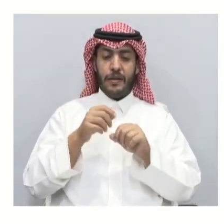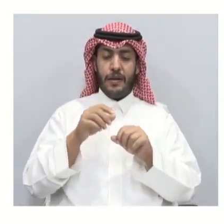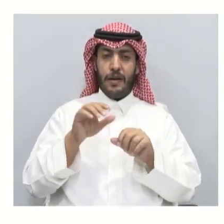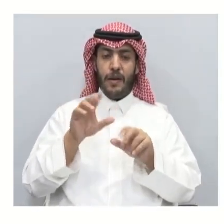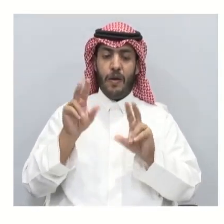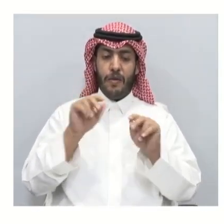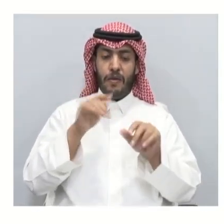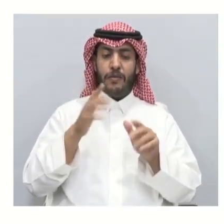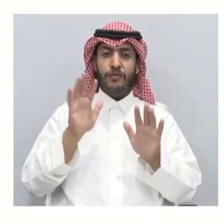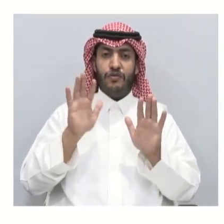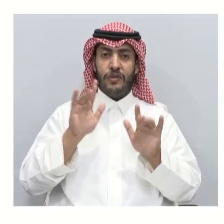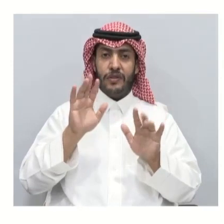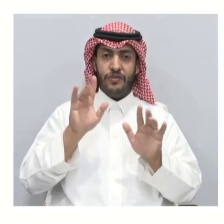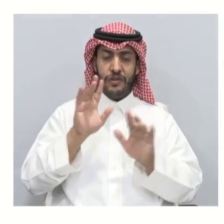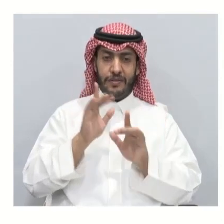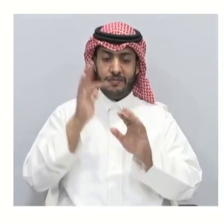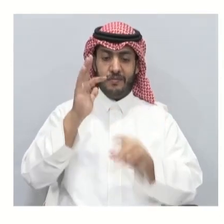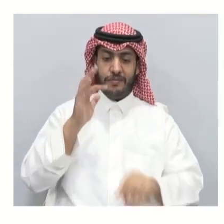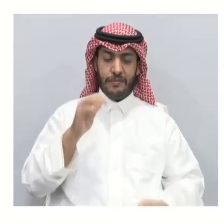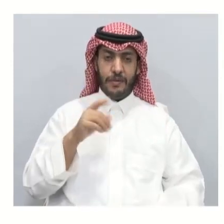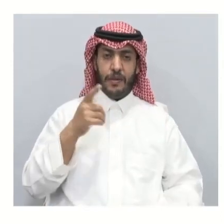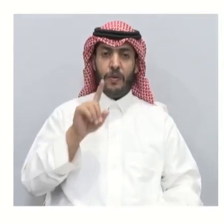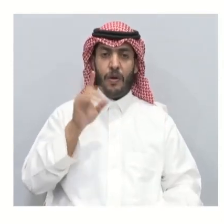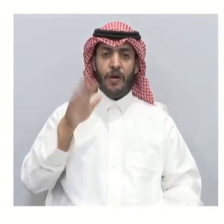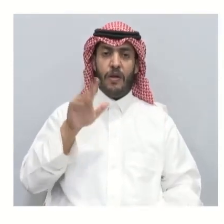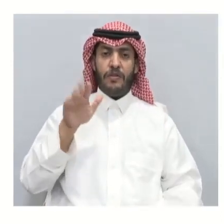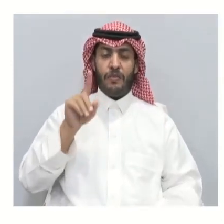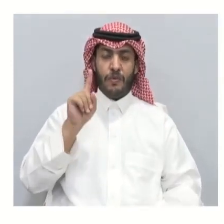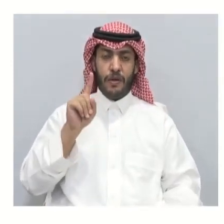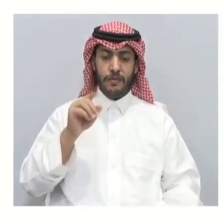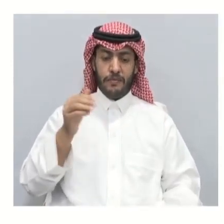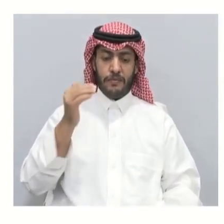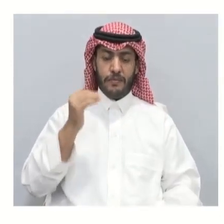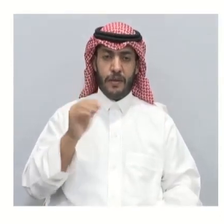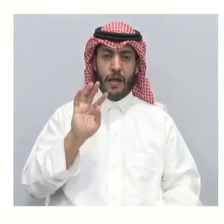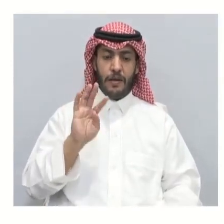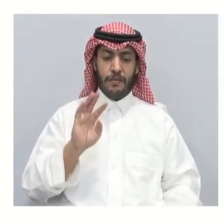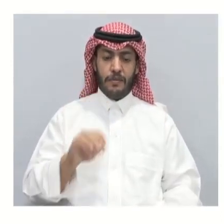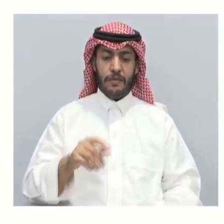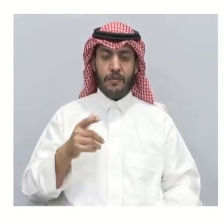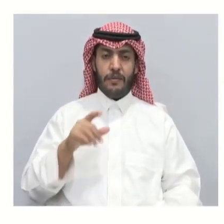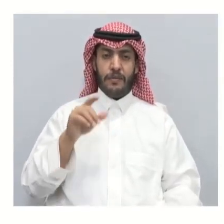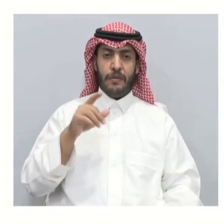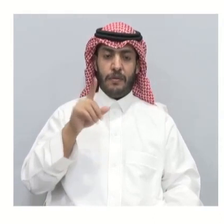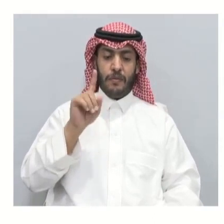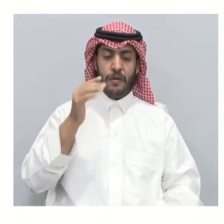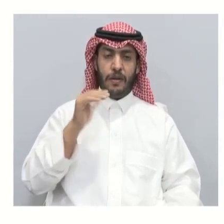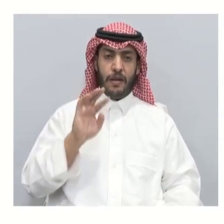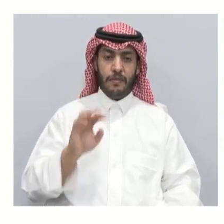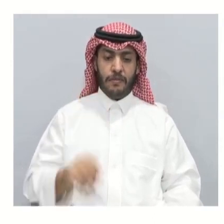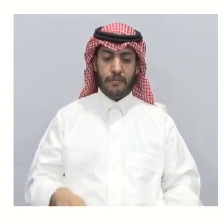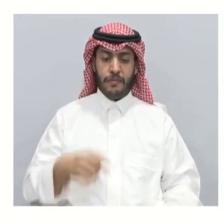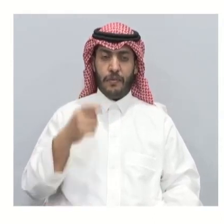التي تطير فوق الشجره وقلنا ان هناك عصفورا واحد يحلق من اربعه عصافير اذا نستطيع